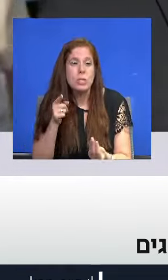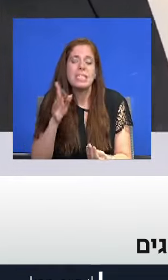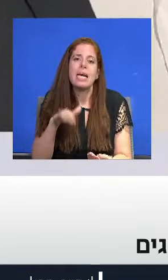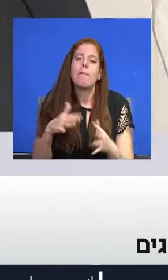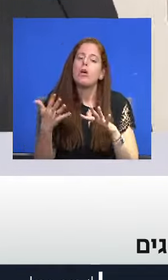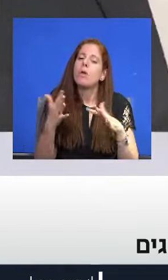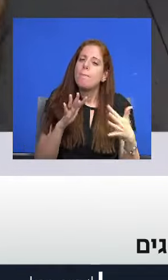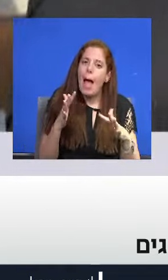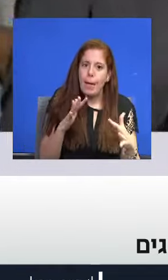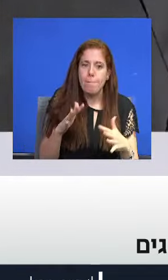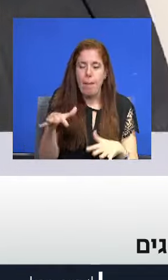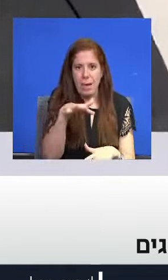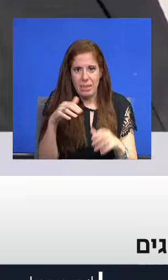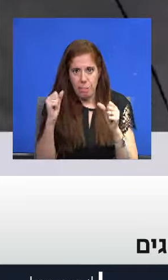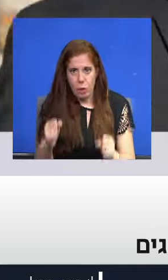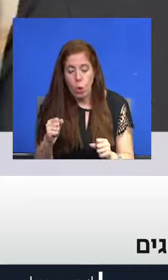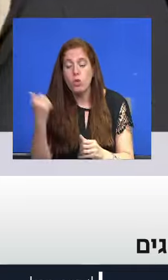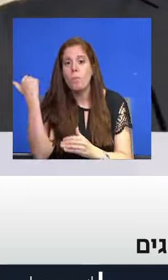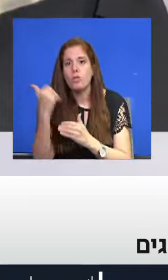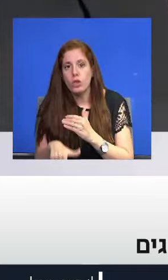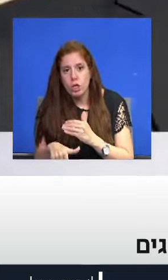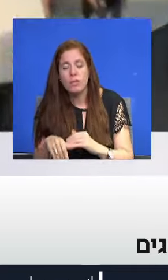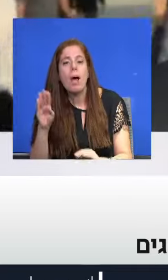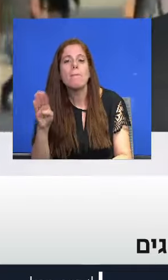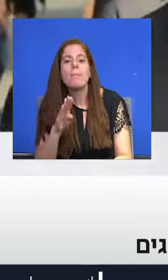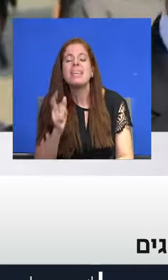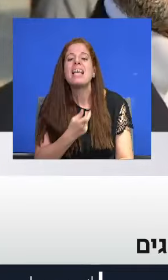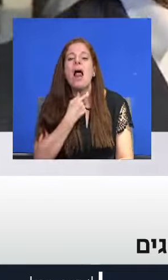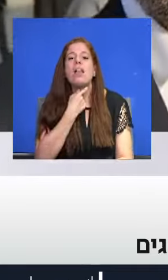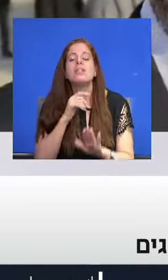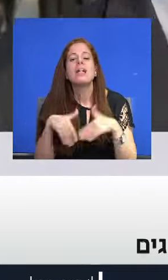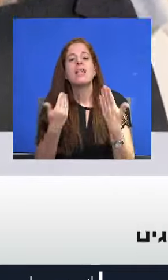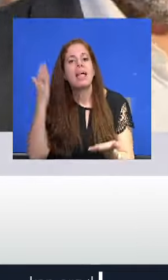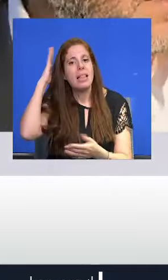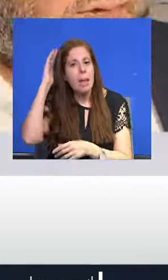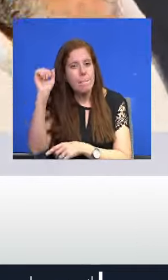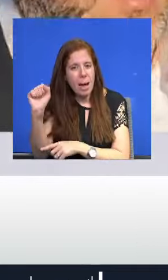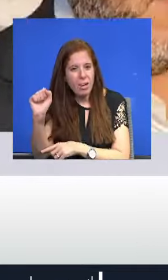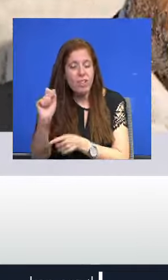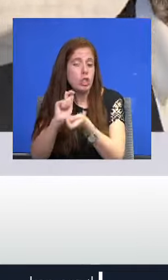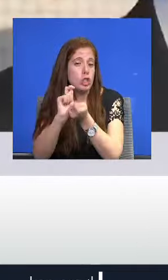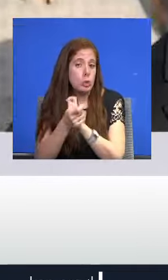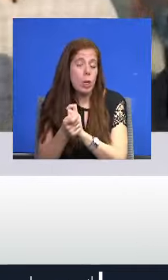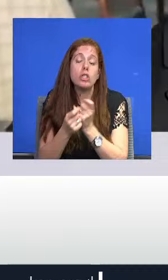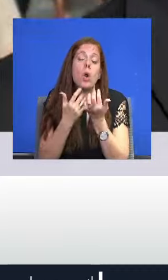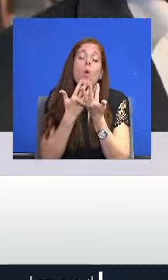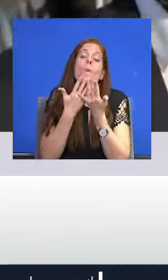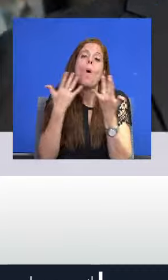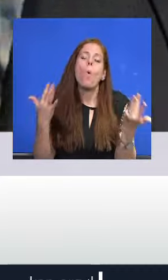במערכת הביטחון, שבסופו של דבר נתניהו ייאלץ לתת לבן גביר שינוי קטן, רק שלא ברור מה